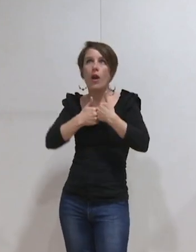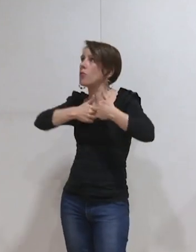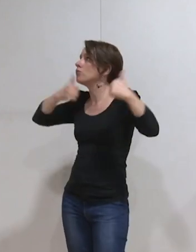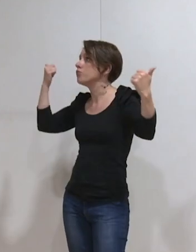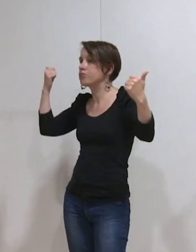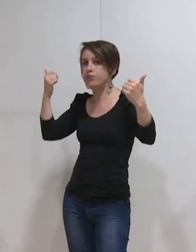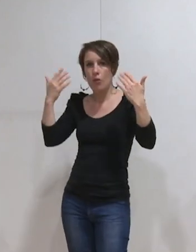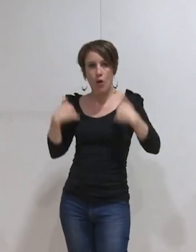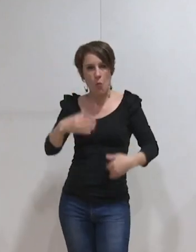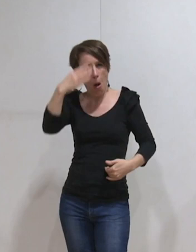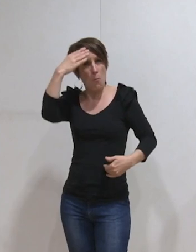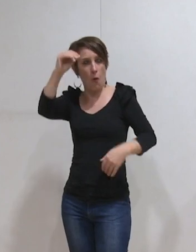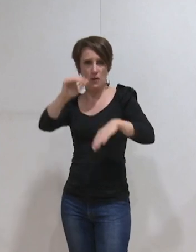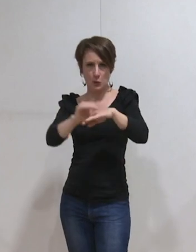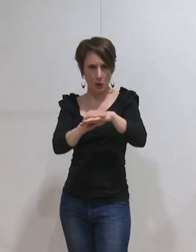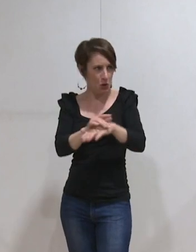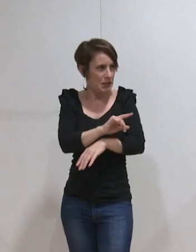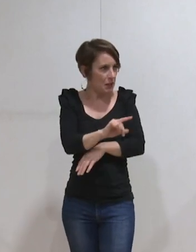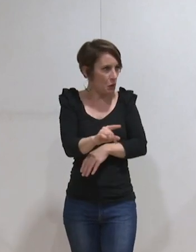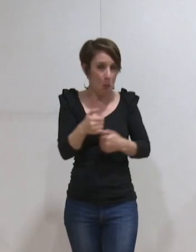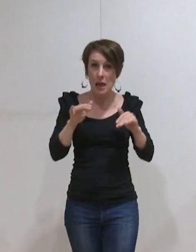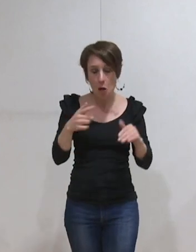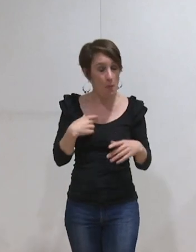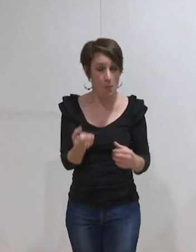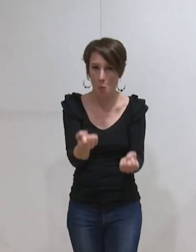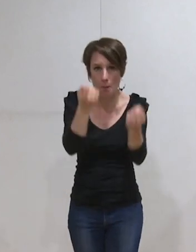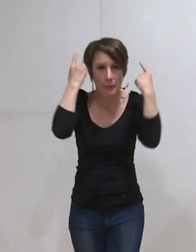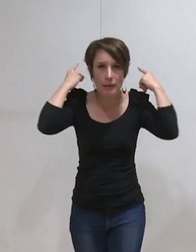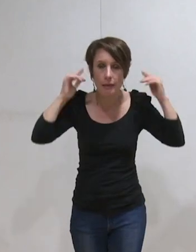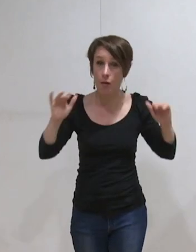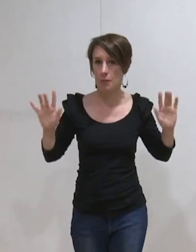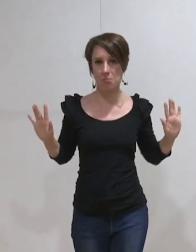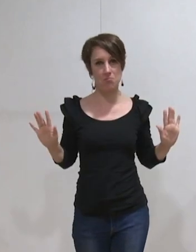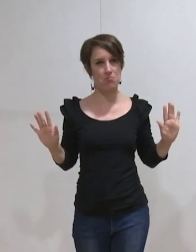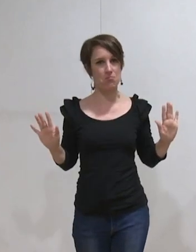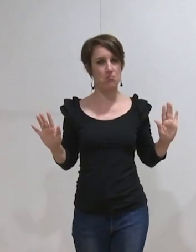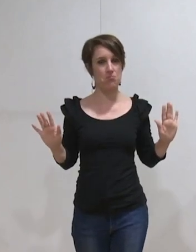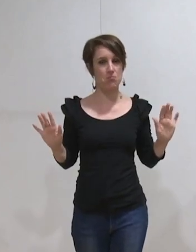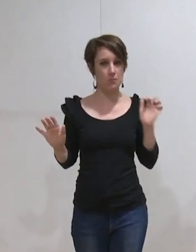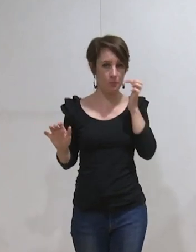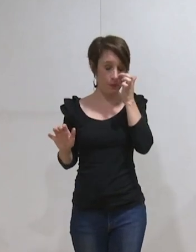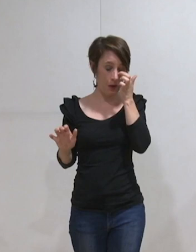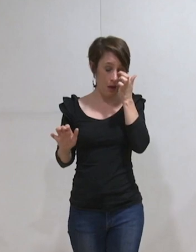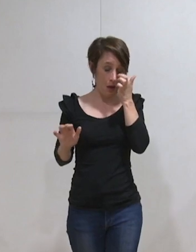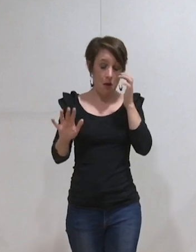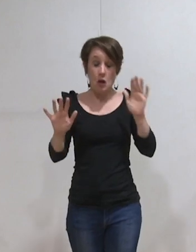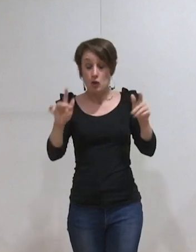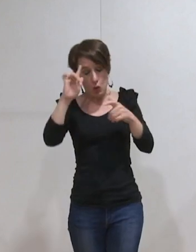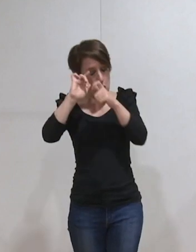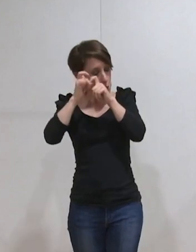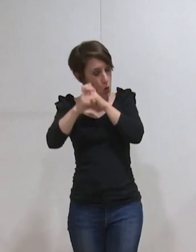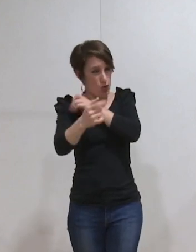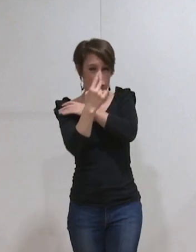un professionnel de la politique alors vot votre logique si j'ai bien compris du moins celle qui est très